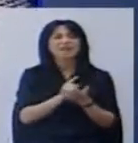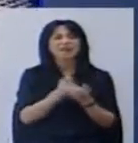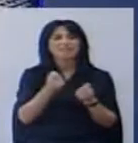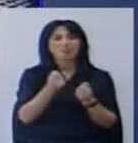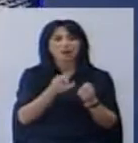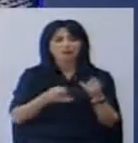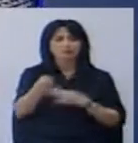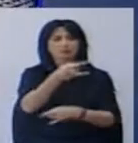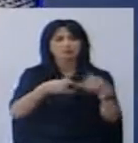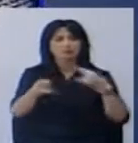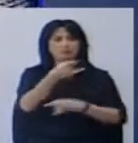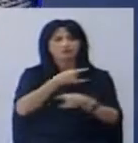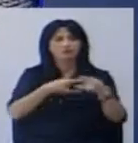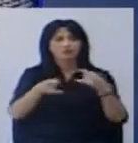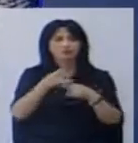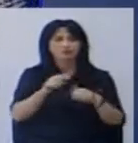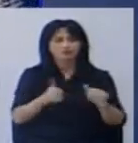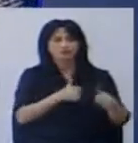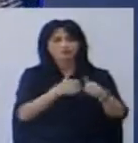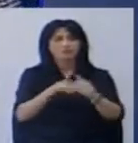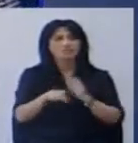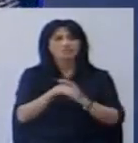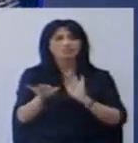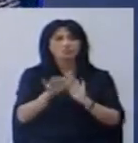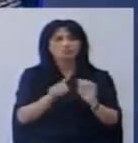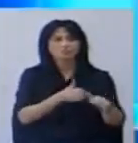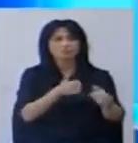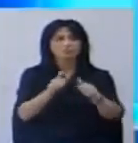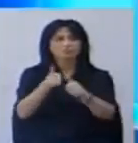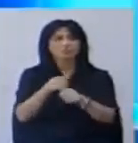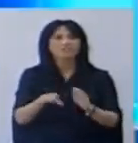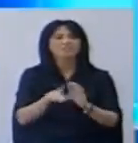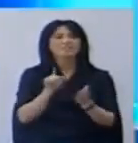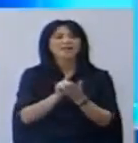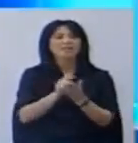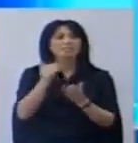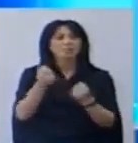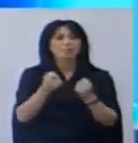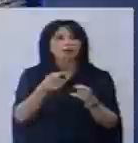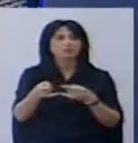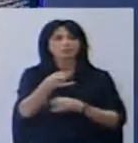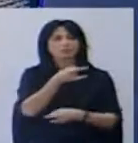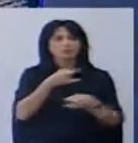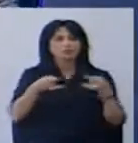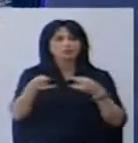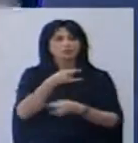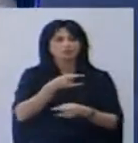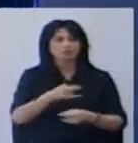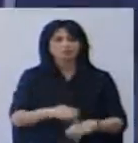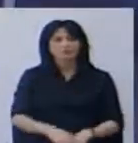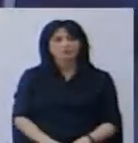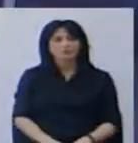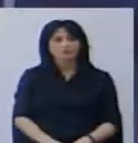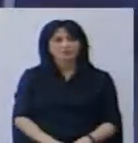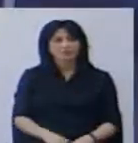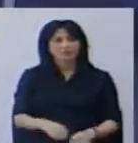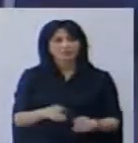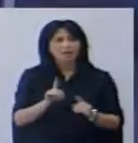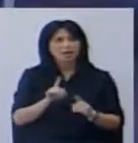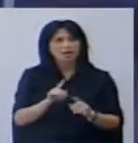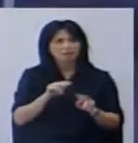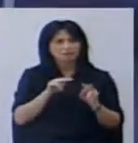mankana trialebs da imdeni daugzdevs saarchevno protsesshi gagetsdeba. Am shemtkhovashi ramdeni mekitva. Ministr zimea tsira saarchevno